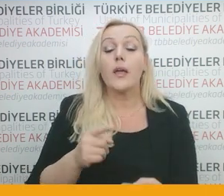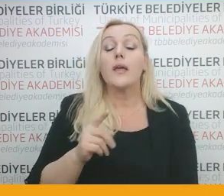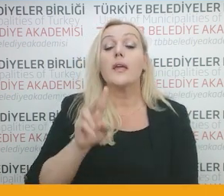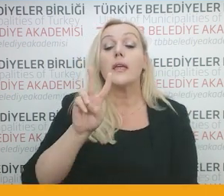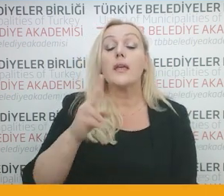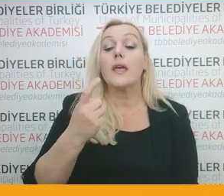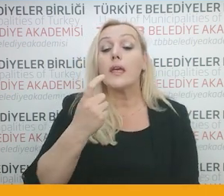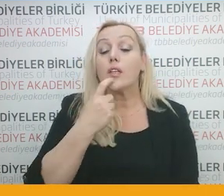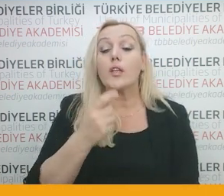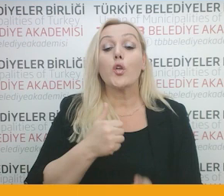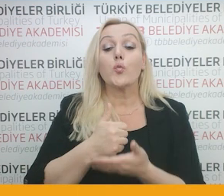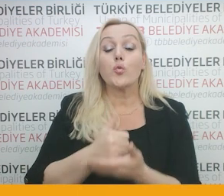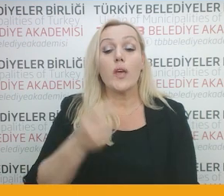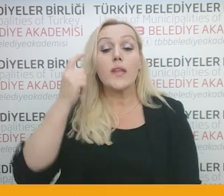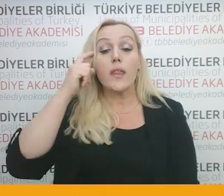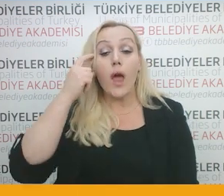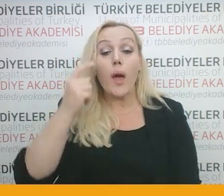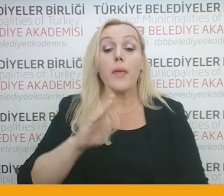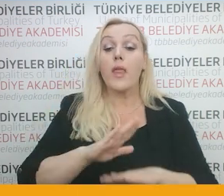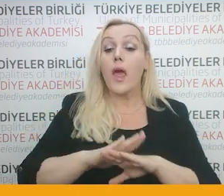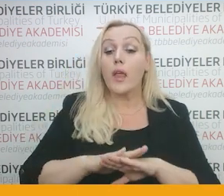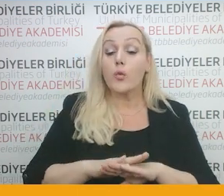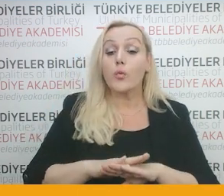yılın bütçesini tahmin edebiliyoruz.